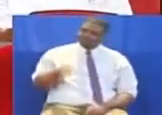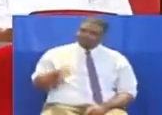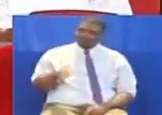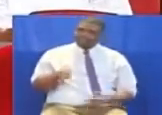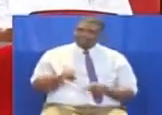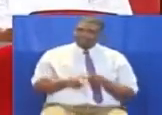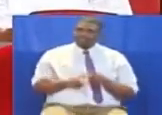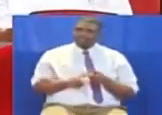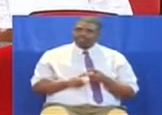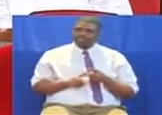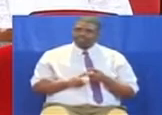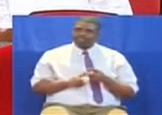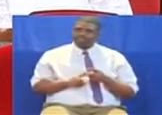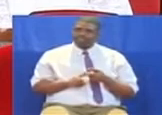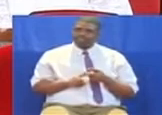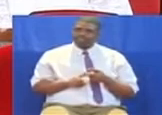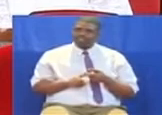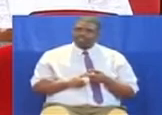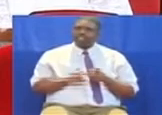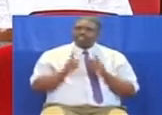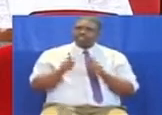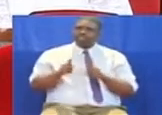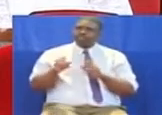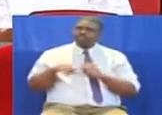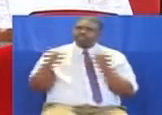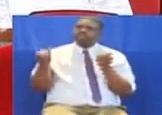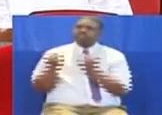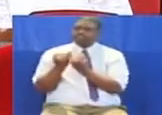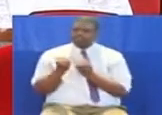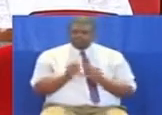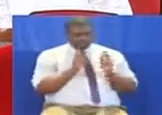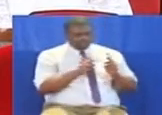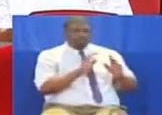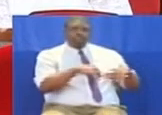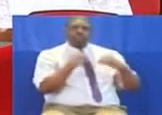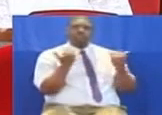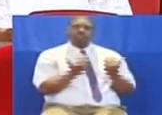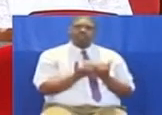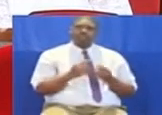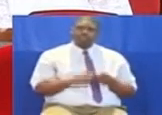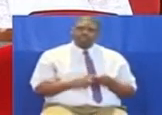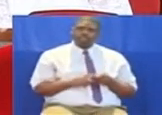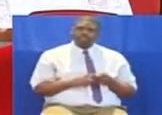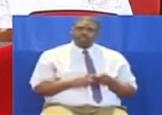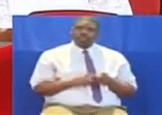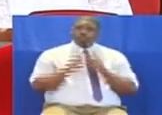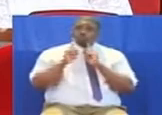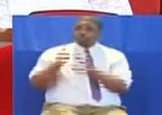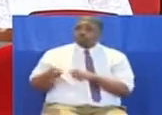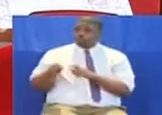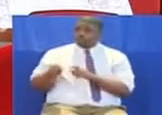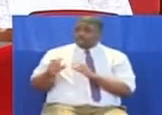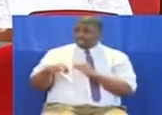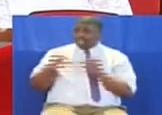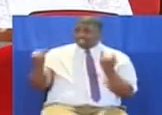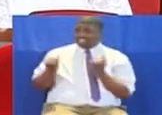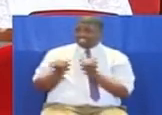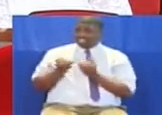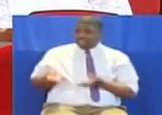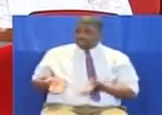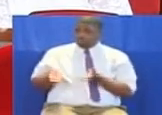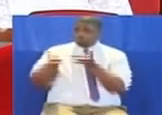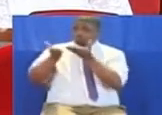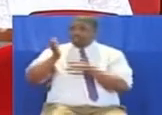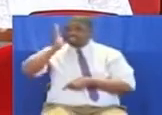chama, kama taasisi. Sasa unapokuwa na taasisi inayokuza vijana,